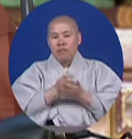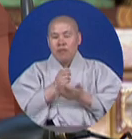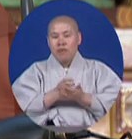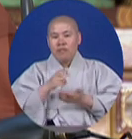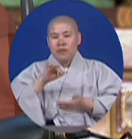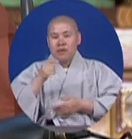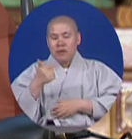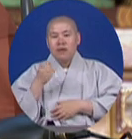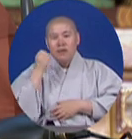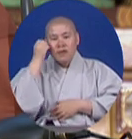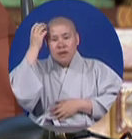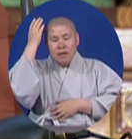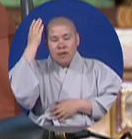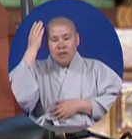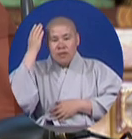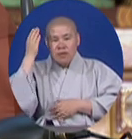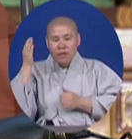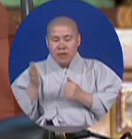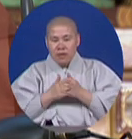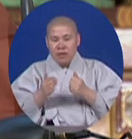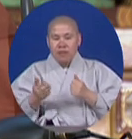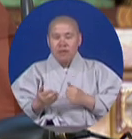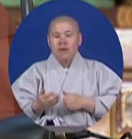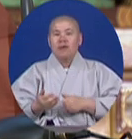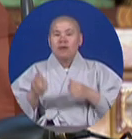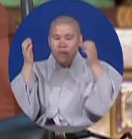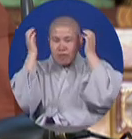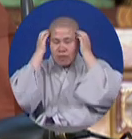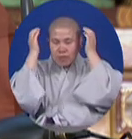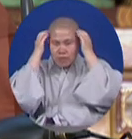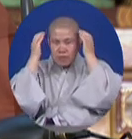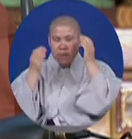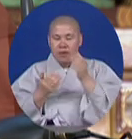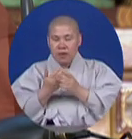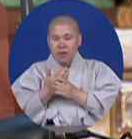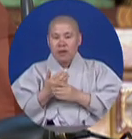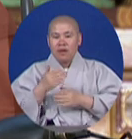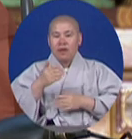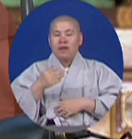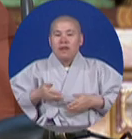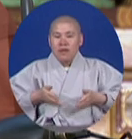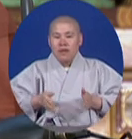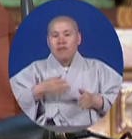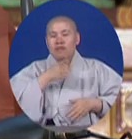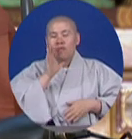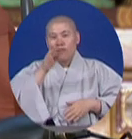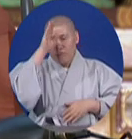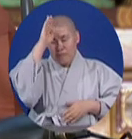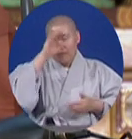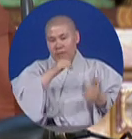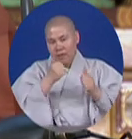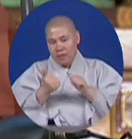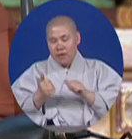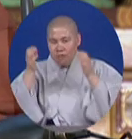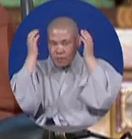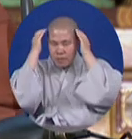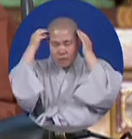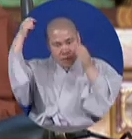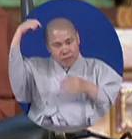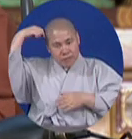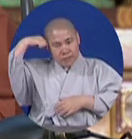그렇죠? 법신을 잃어버린 데서 이 몸의 생로병사의 고통을 그대로 이제 느끼게 되고,